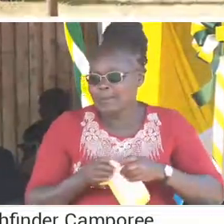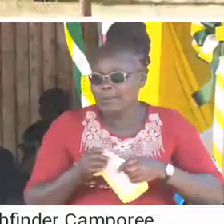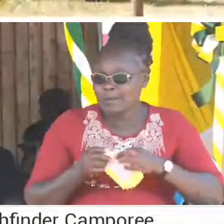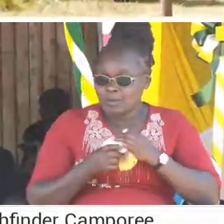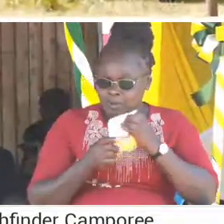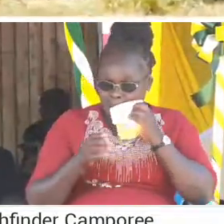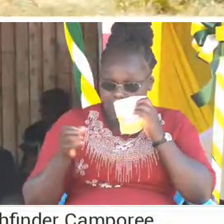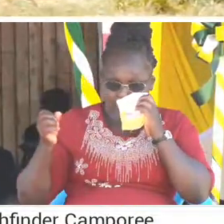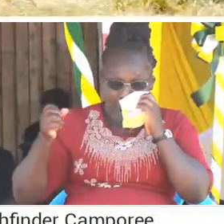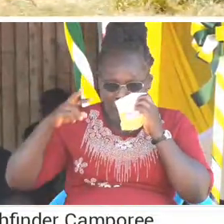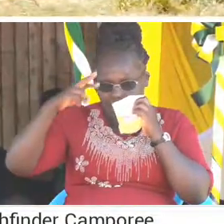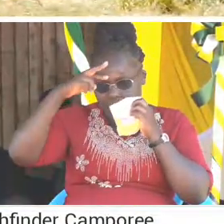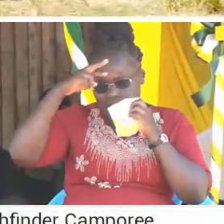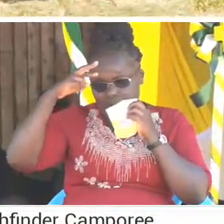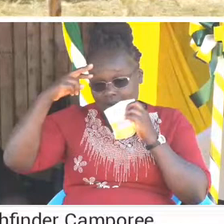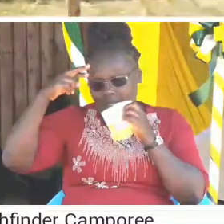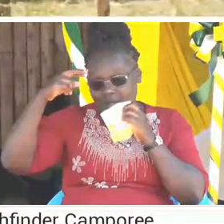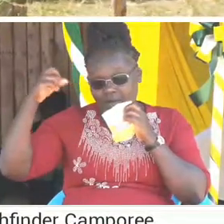14.